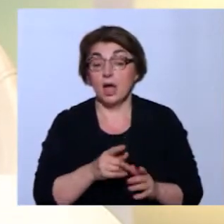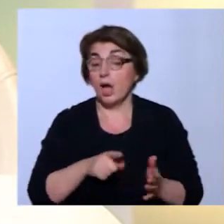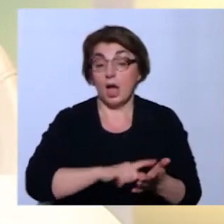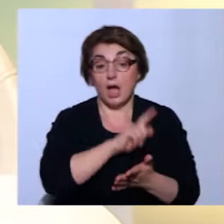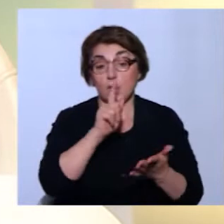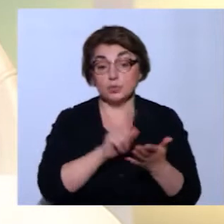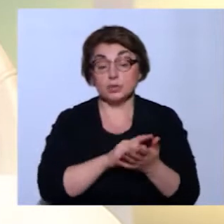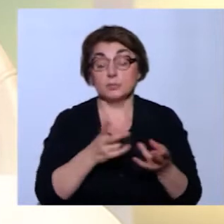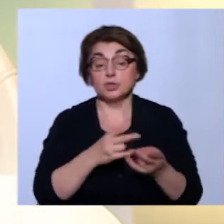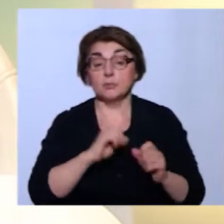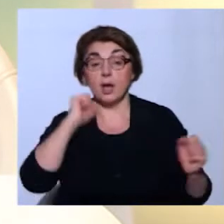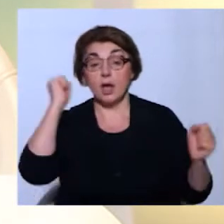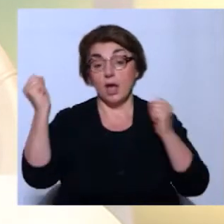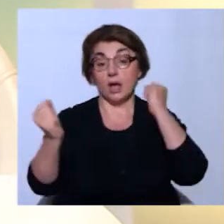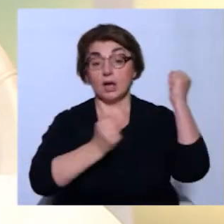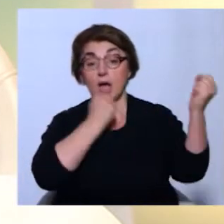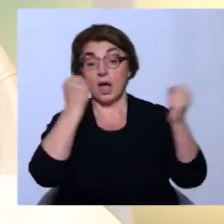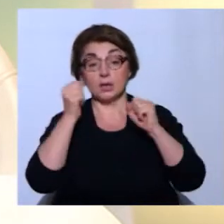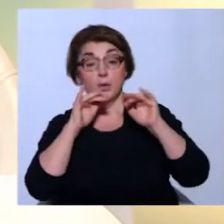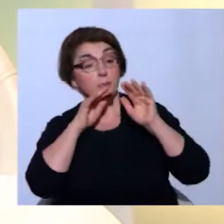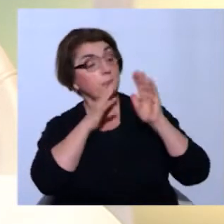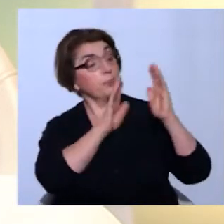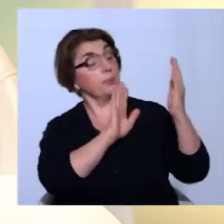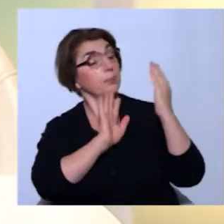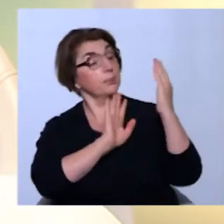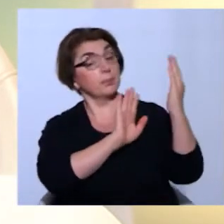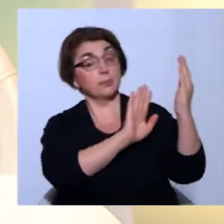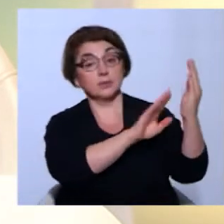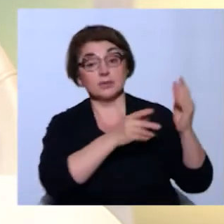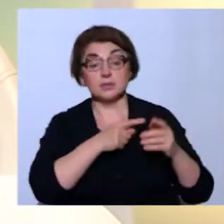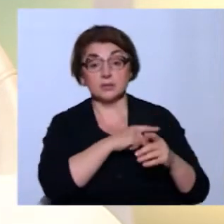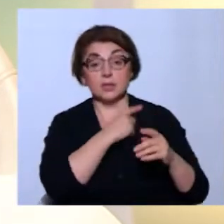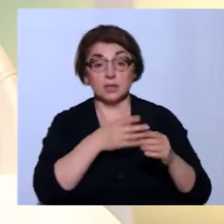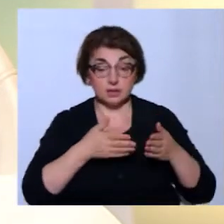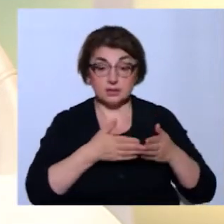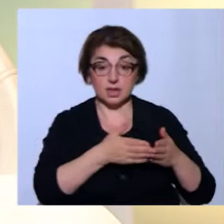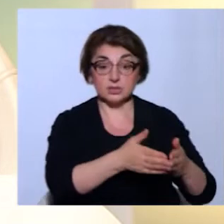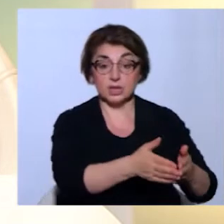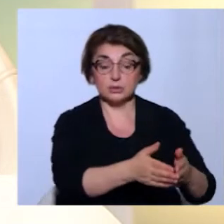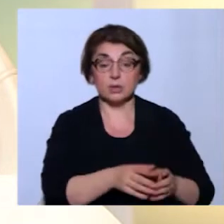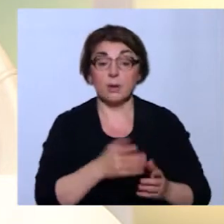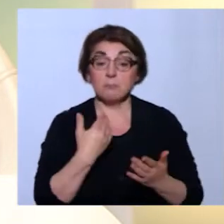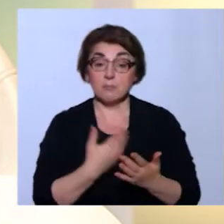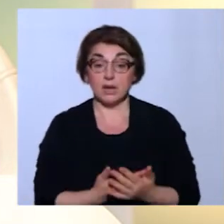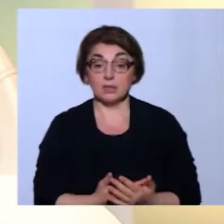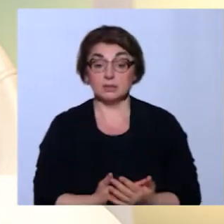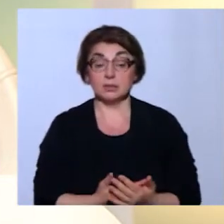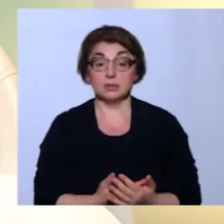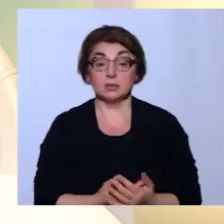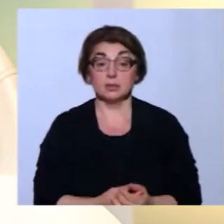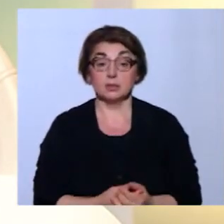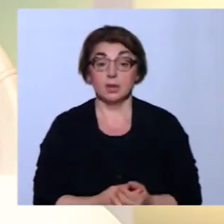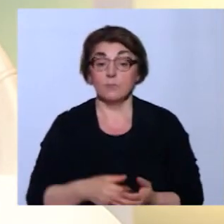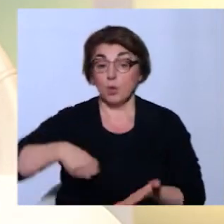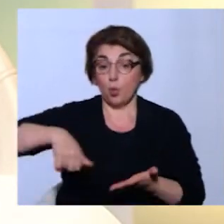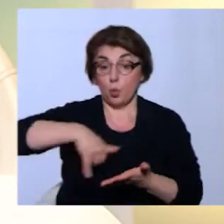ქარის ენერგია და აი ამ სამუშაოს ჩაატარებს, რომ გაცურავს წყალში. მაგალითად,